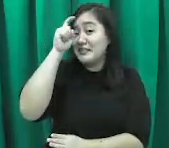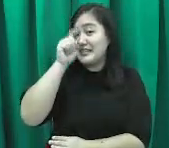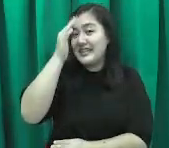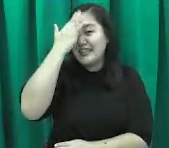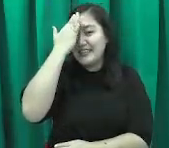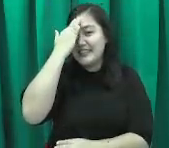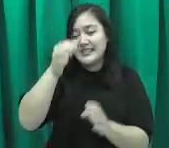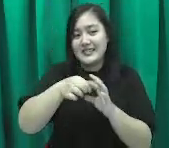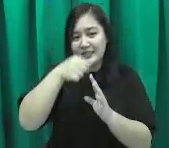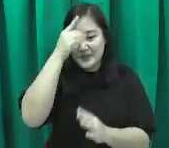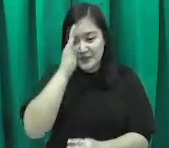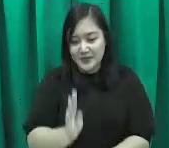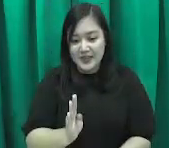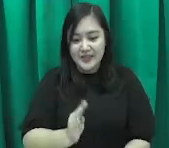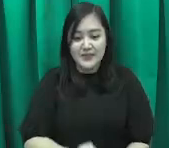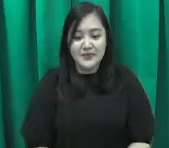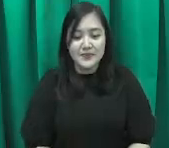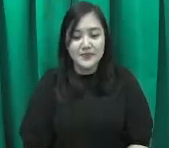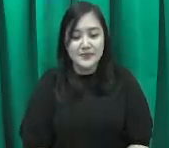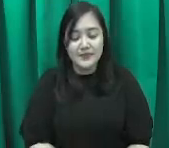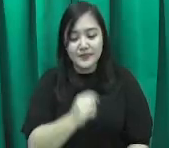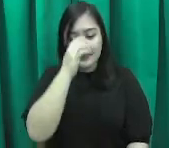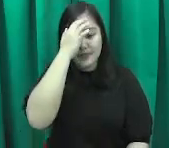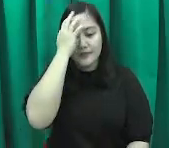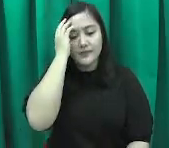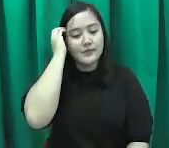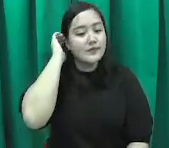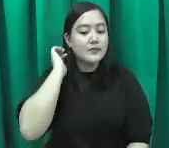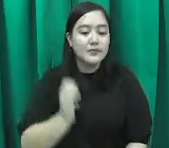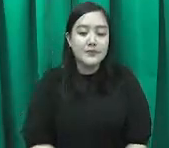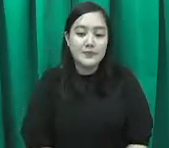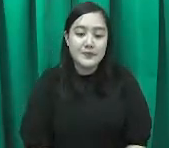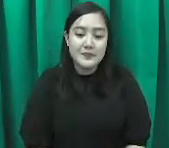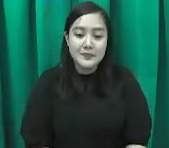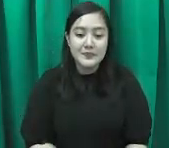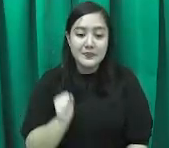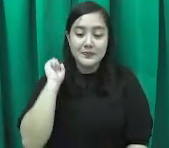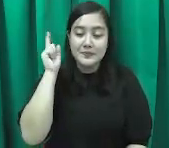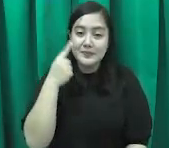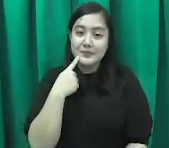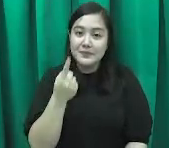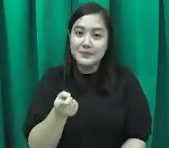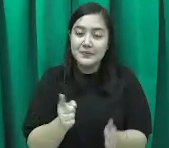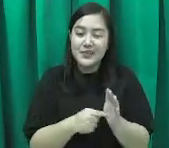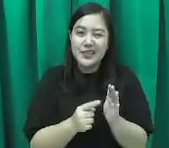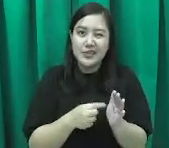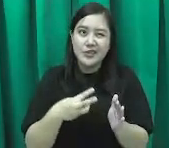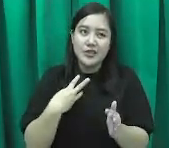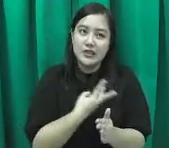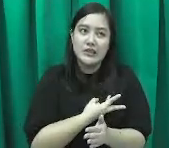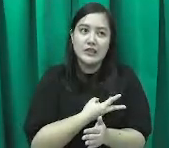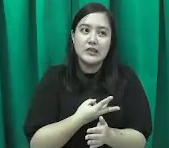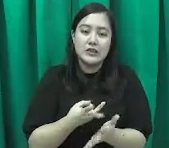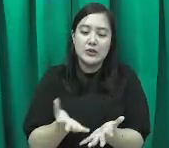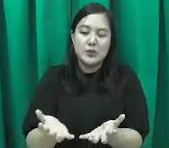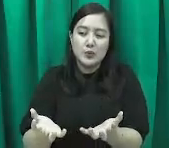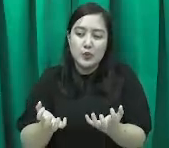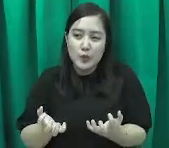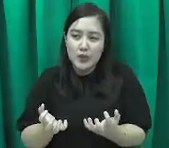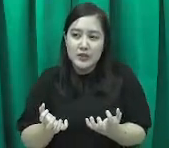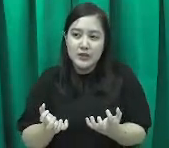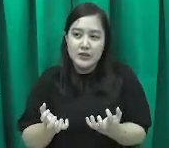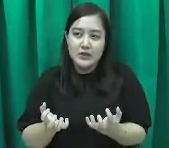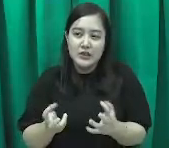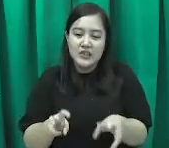So idadagdag ko rin pala yung, di ba, you were saying na naghahabol tayo ng kasikatan or fame. Mm-hmm. But